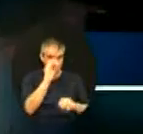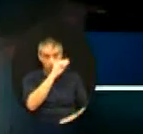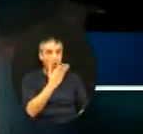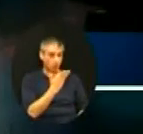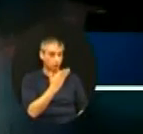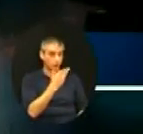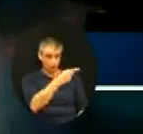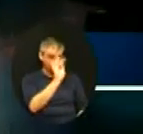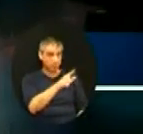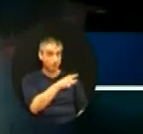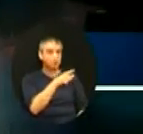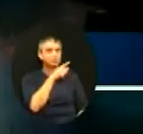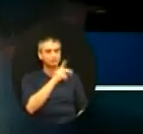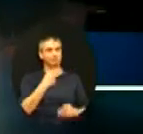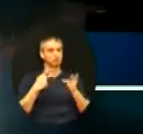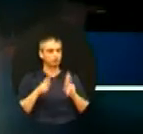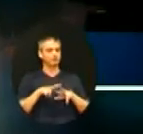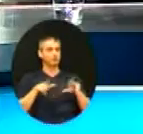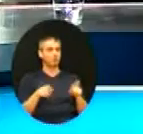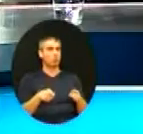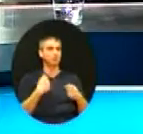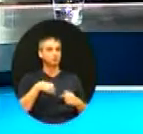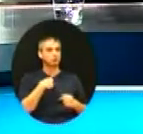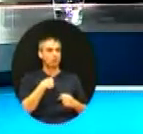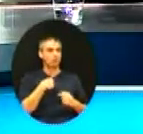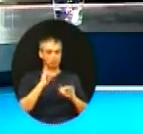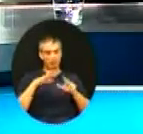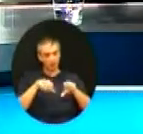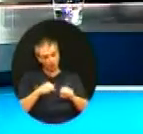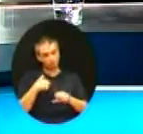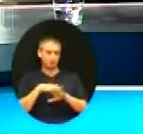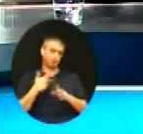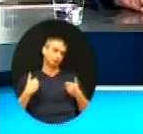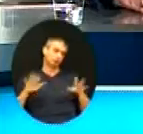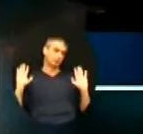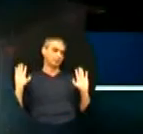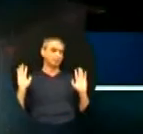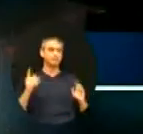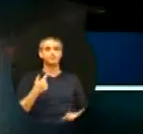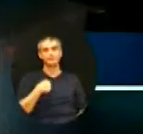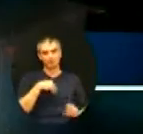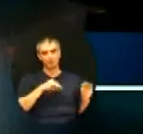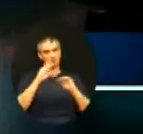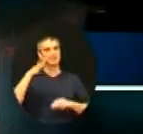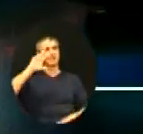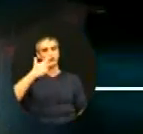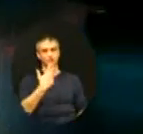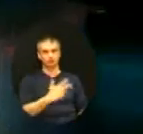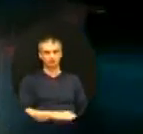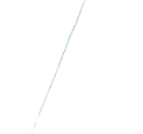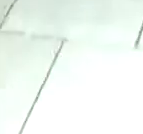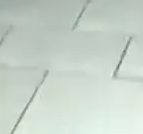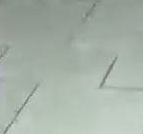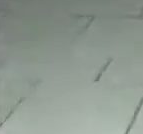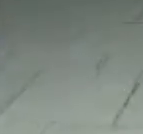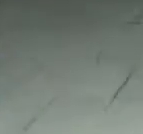כך נגדו, הוא מה שמאפשר את הסיטואציה שבה אנחנו כן כובשים ומרגישים בלי. תודה, אנחנו לקריאה השלישית.